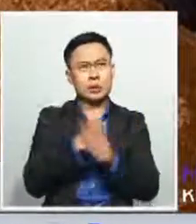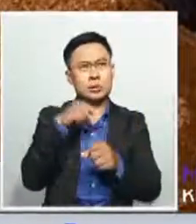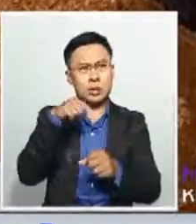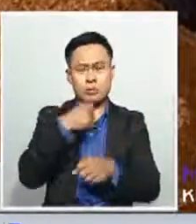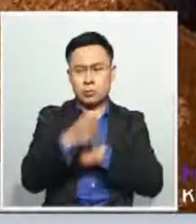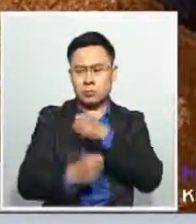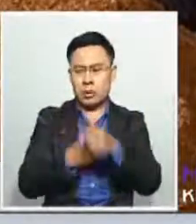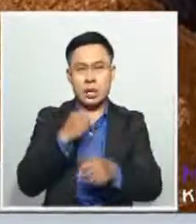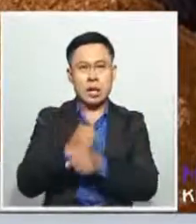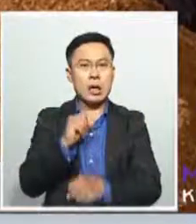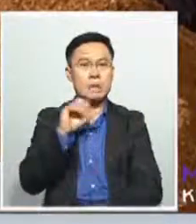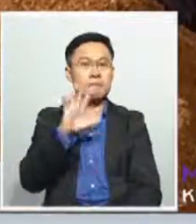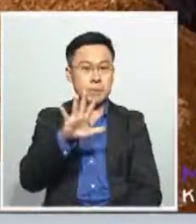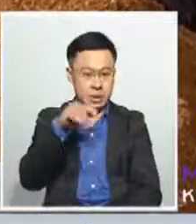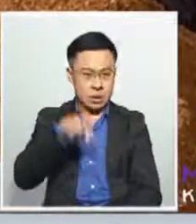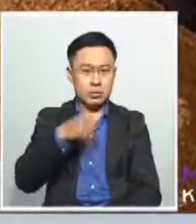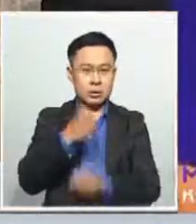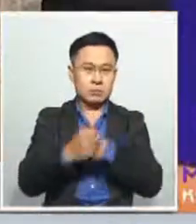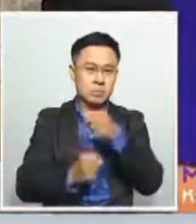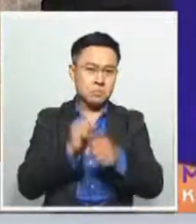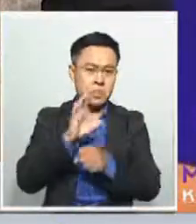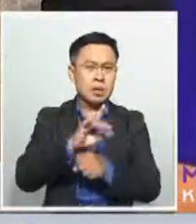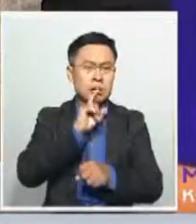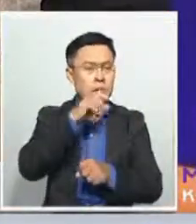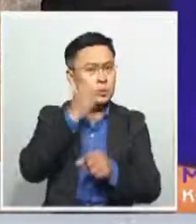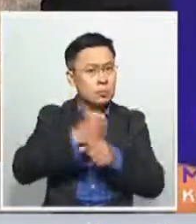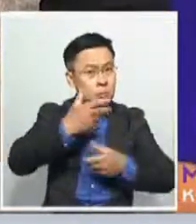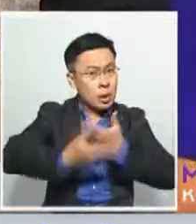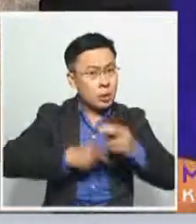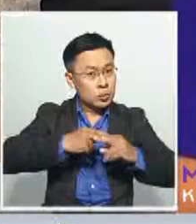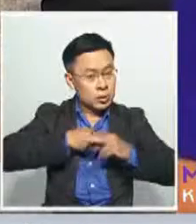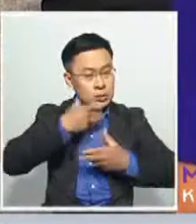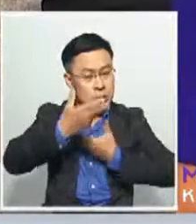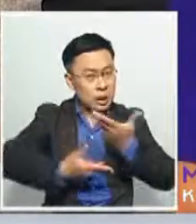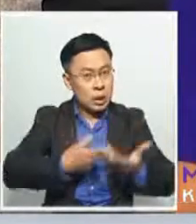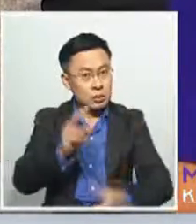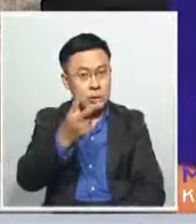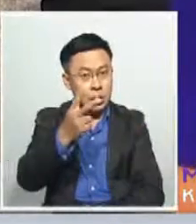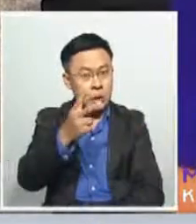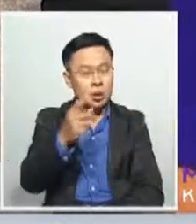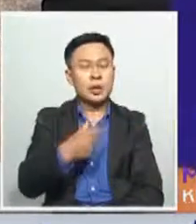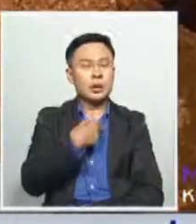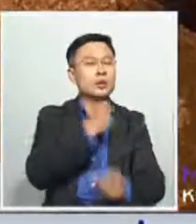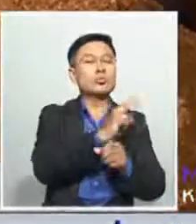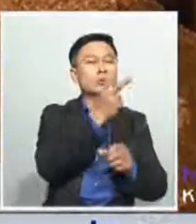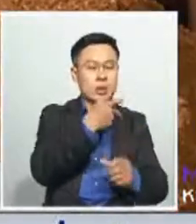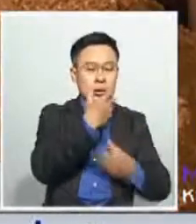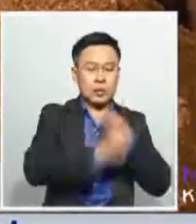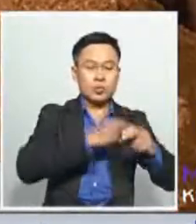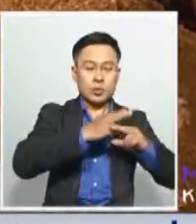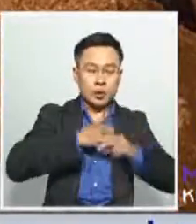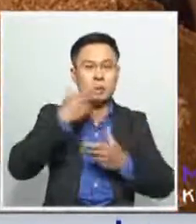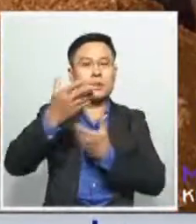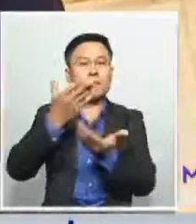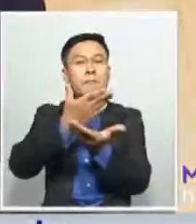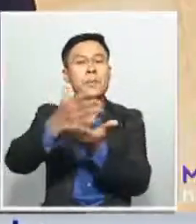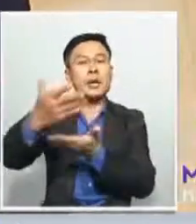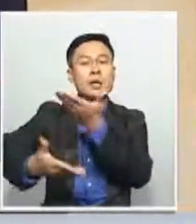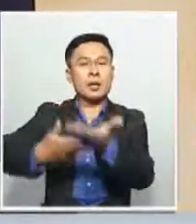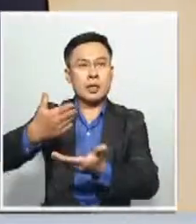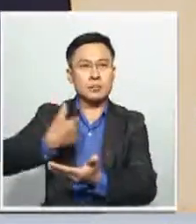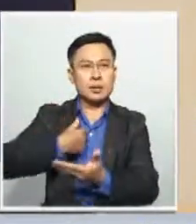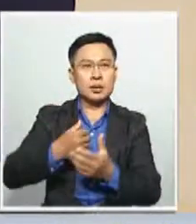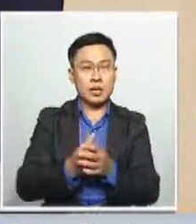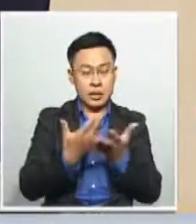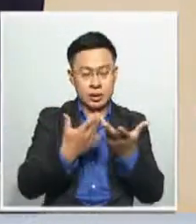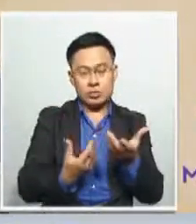ำไปเพาะเห็ดเองหรือว่าทำก้อนเห็ดขายด้วย ทำเพาะแล้วก็ขายด้วย เหรอเสร็จขั้นตอนนี้ปุ๊บเนี่ยไปไหนเนี่ย เอาไป